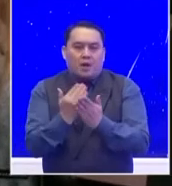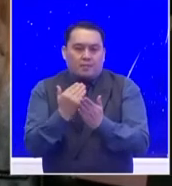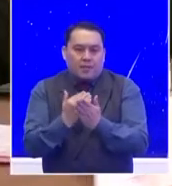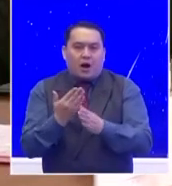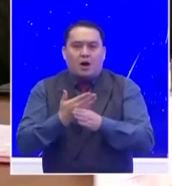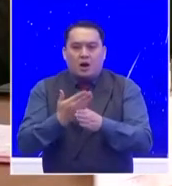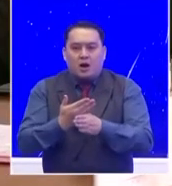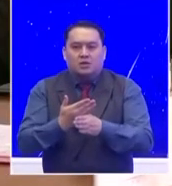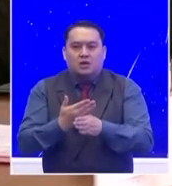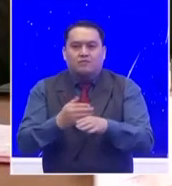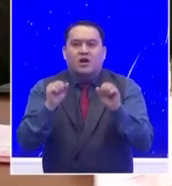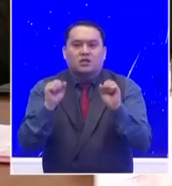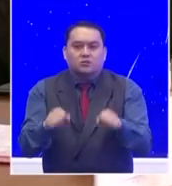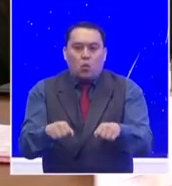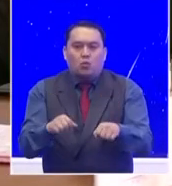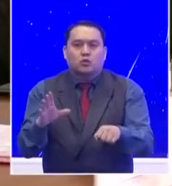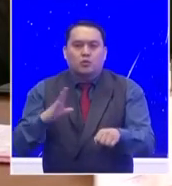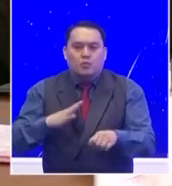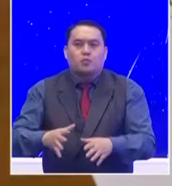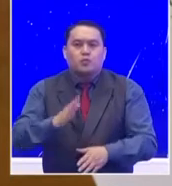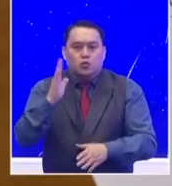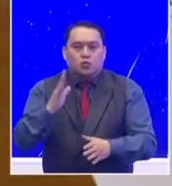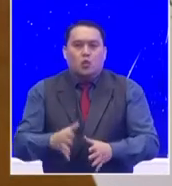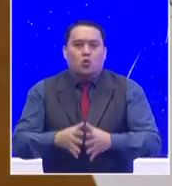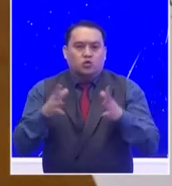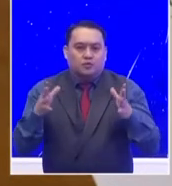вопросы граждан, а возможностей для этого будет больше.